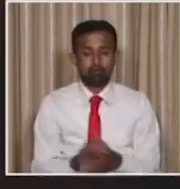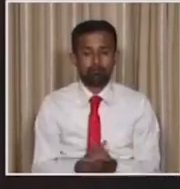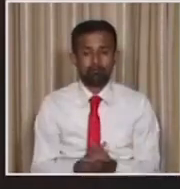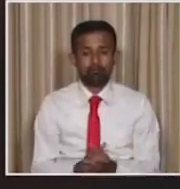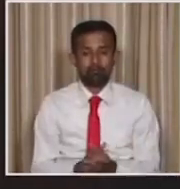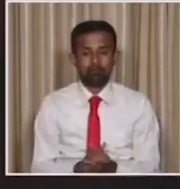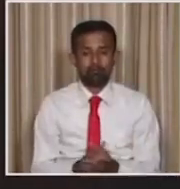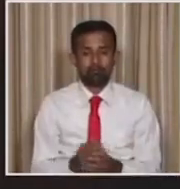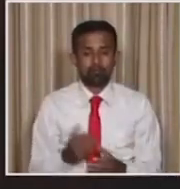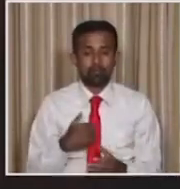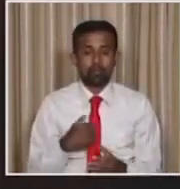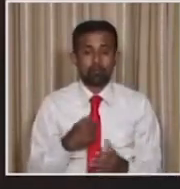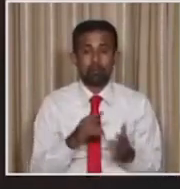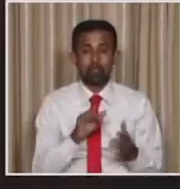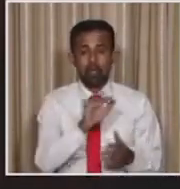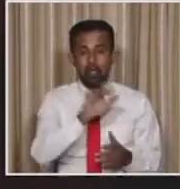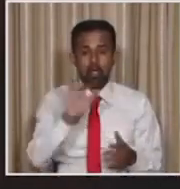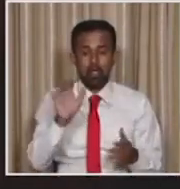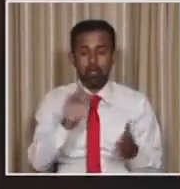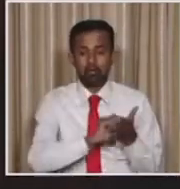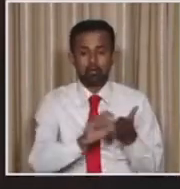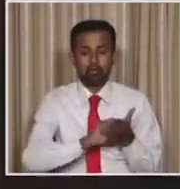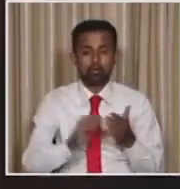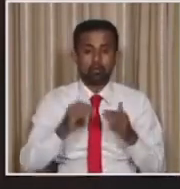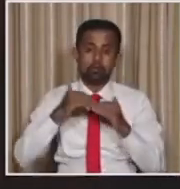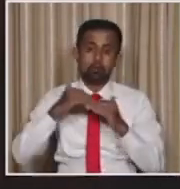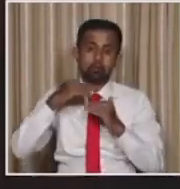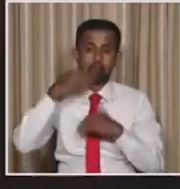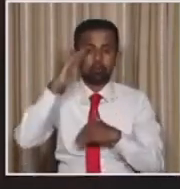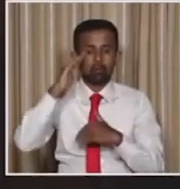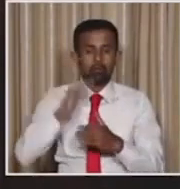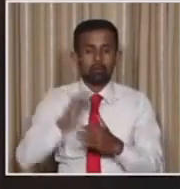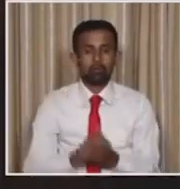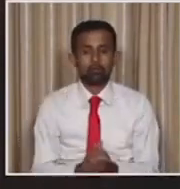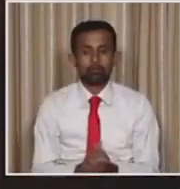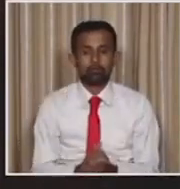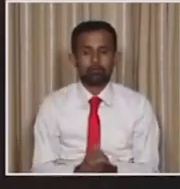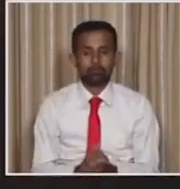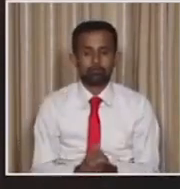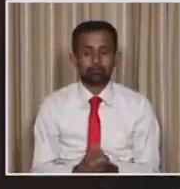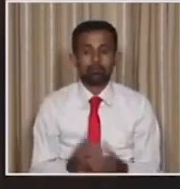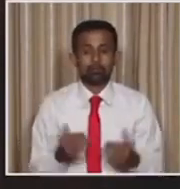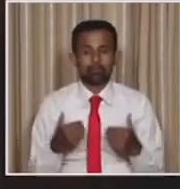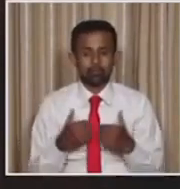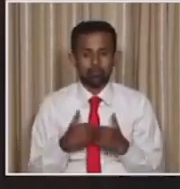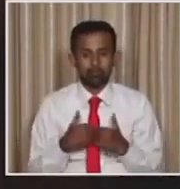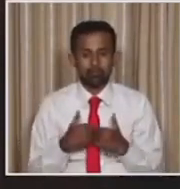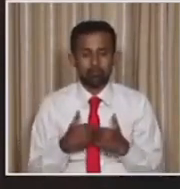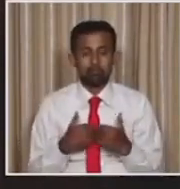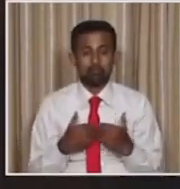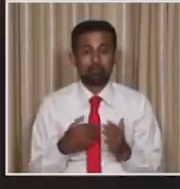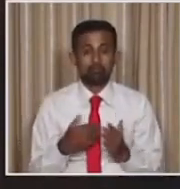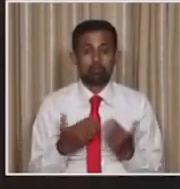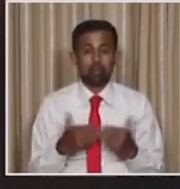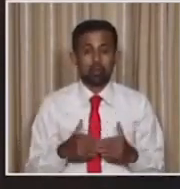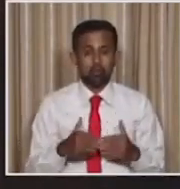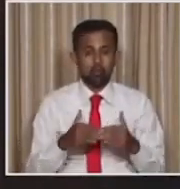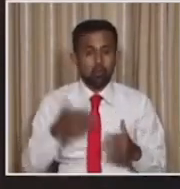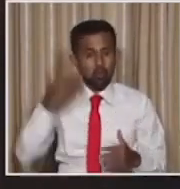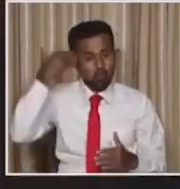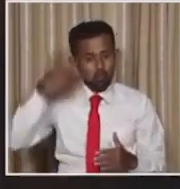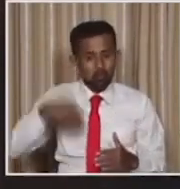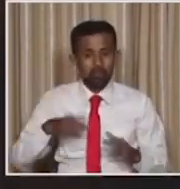අපේ සාක්ෂර භාවයේ ඉහළයි. කරුමන්තුමම යුද්ධ කාලයක් තිනුනා. අපේ මාතෘ මරණ අනුපාතිකේ අඩුයි.